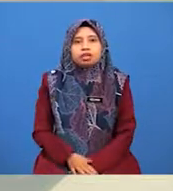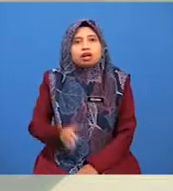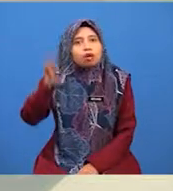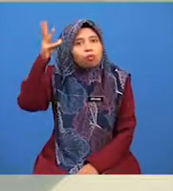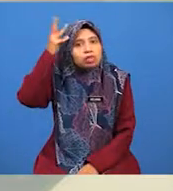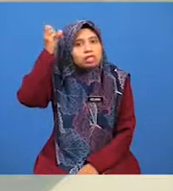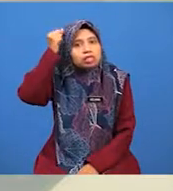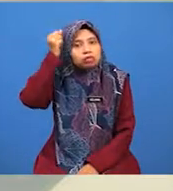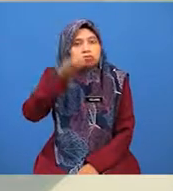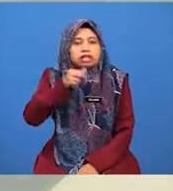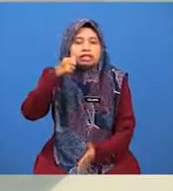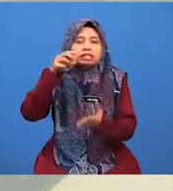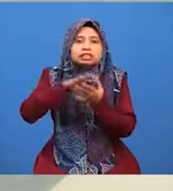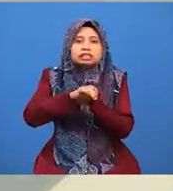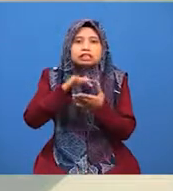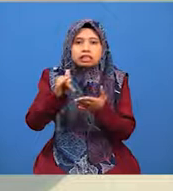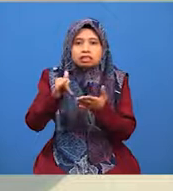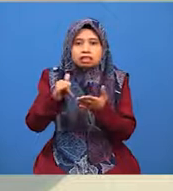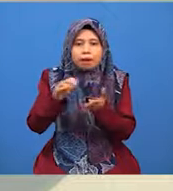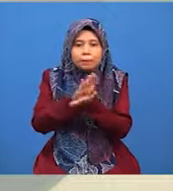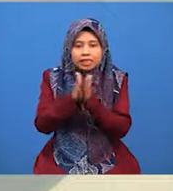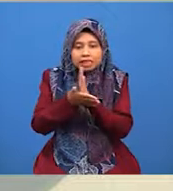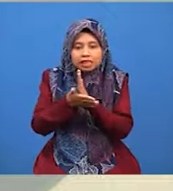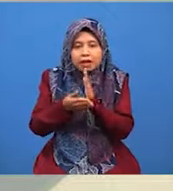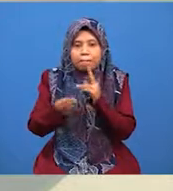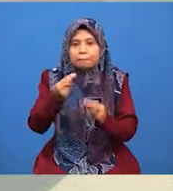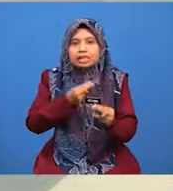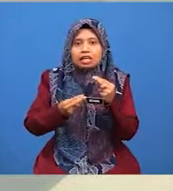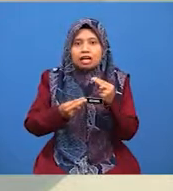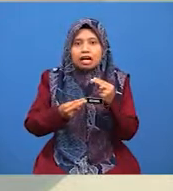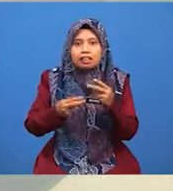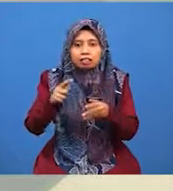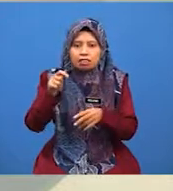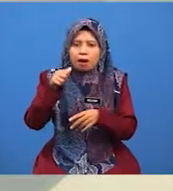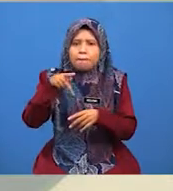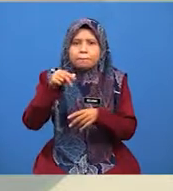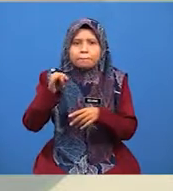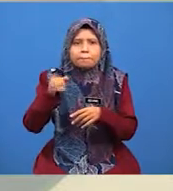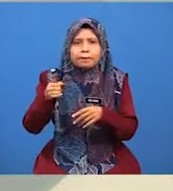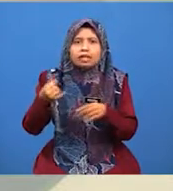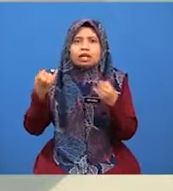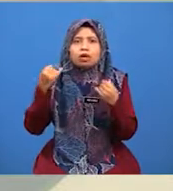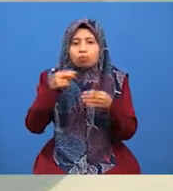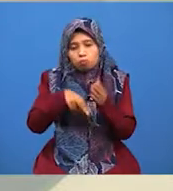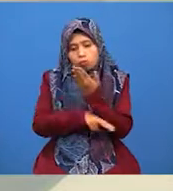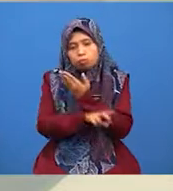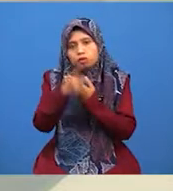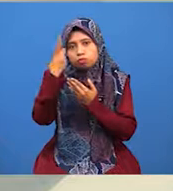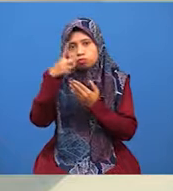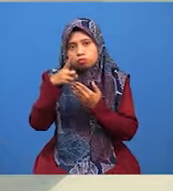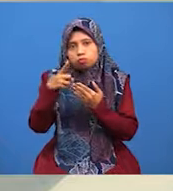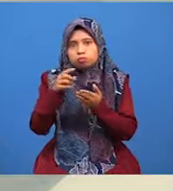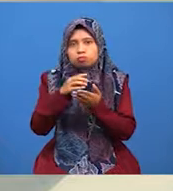Wak Salikun dan isterinya menjadikan perniagaan tapai ubi sebagai sumber rezeki